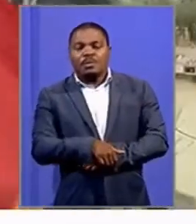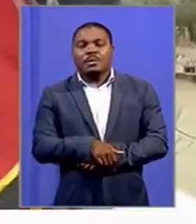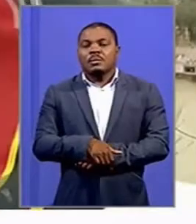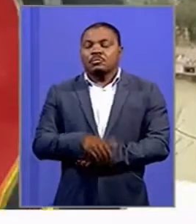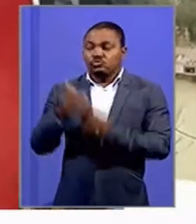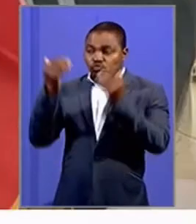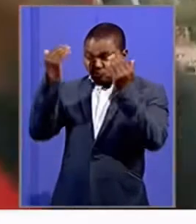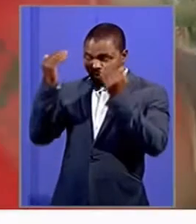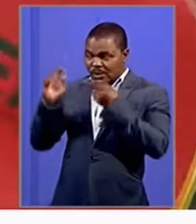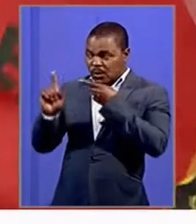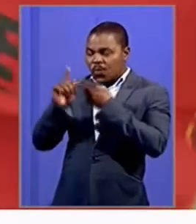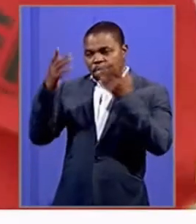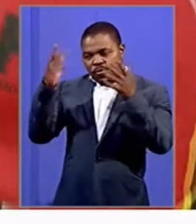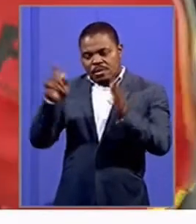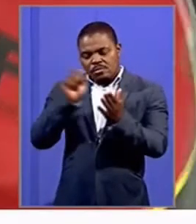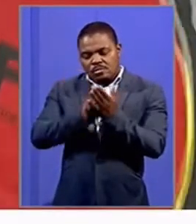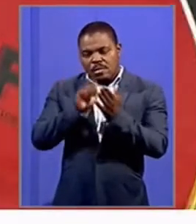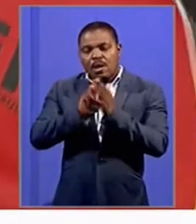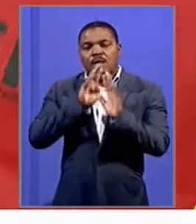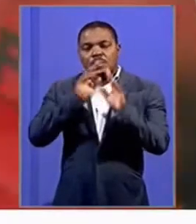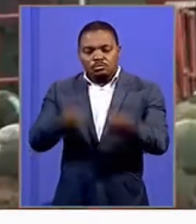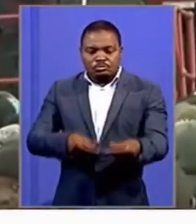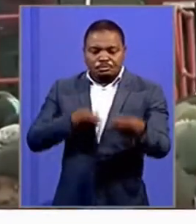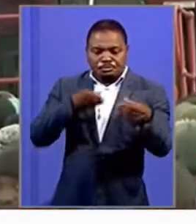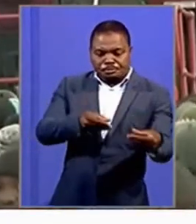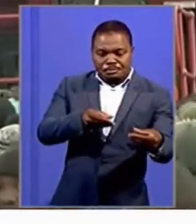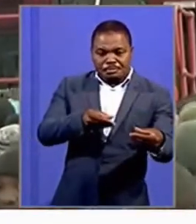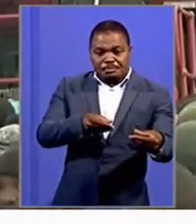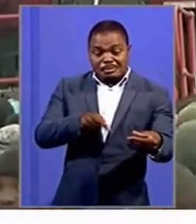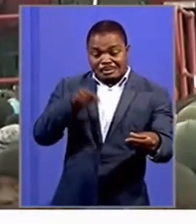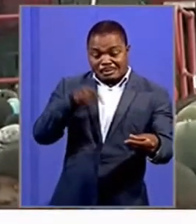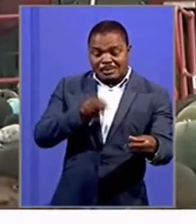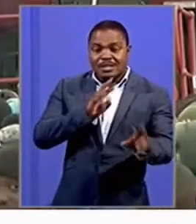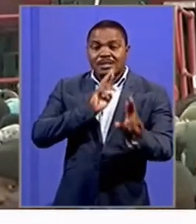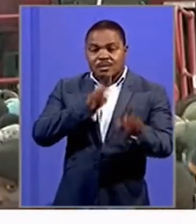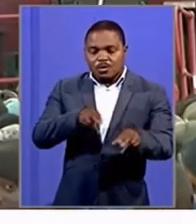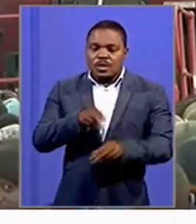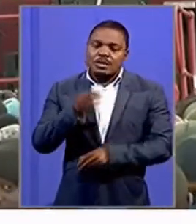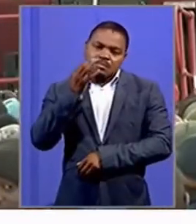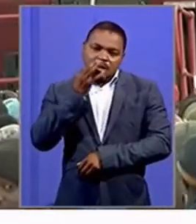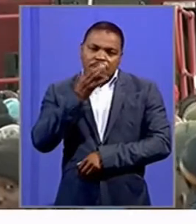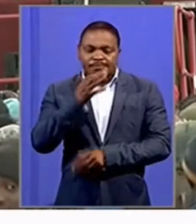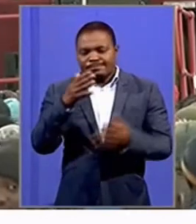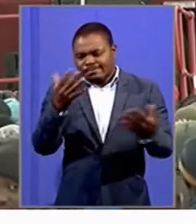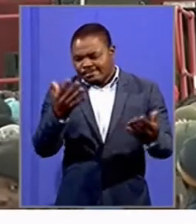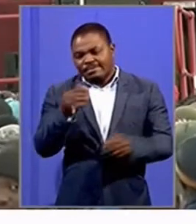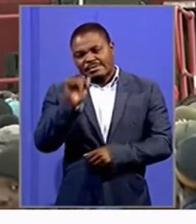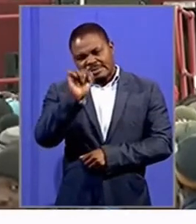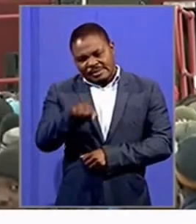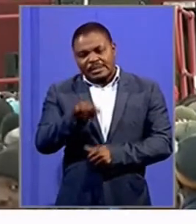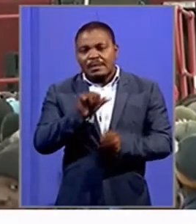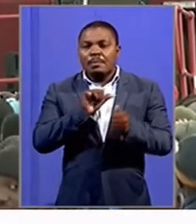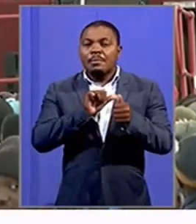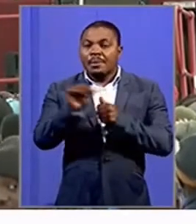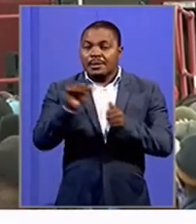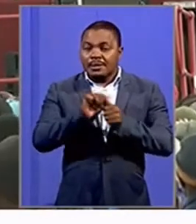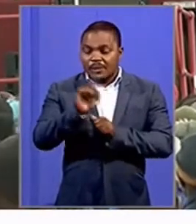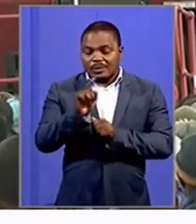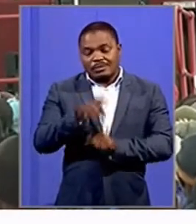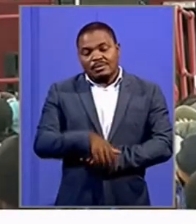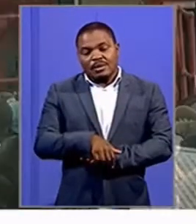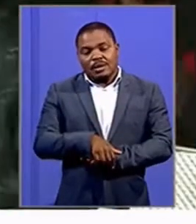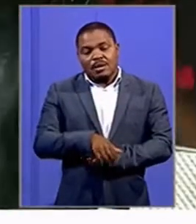Justice Moseneke a tla ka reporto eo le yona e ne e supporta tlhaloganyo e ya gore go thata